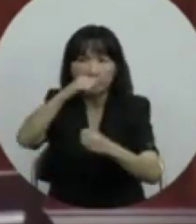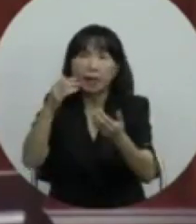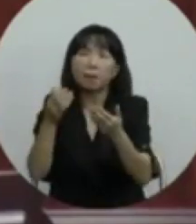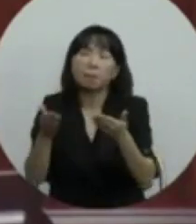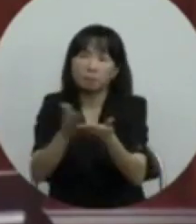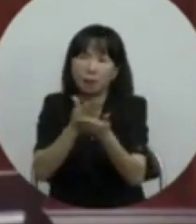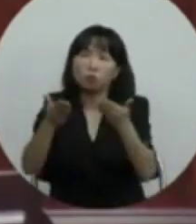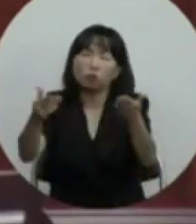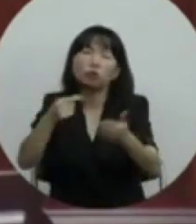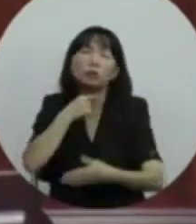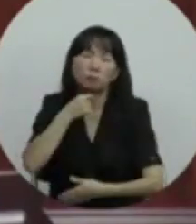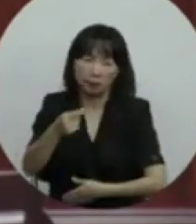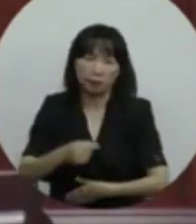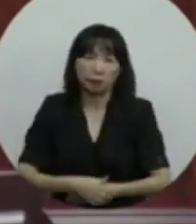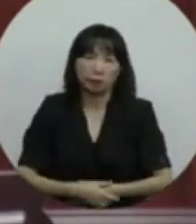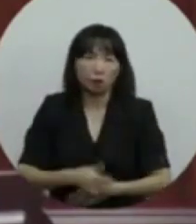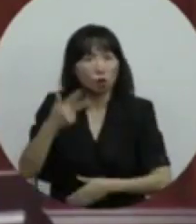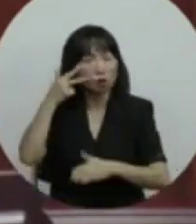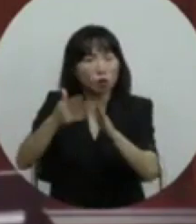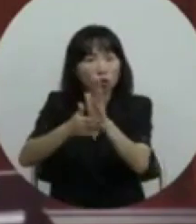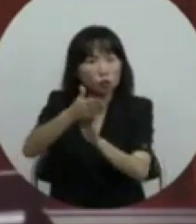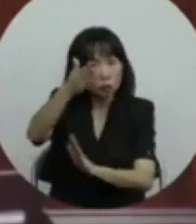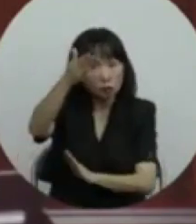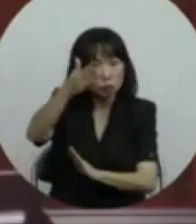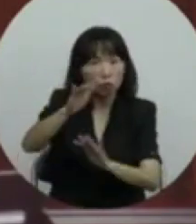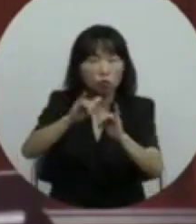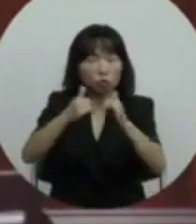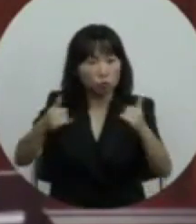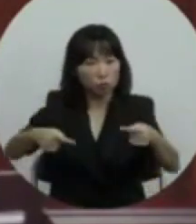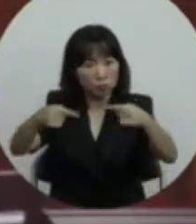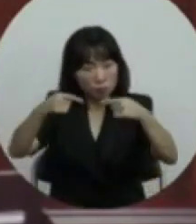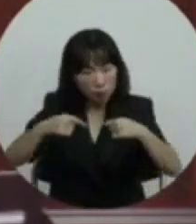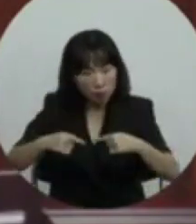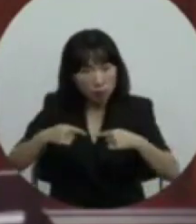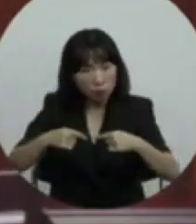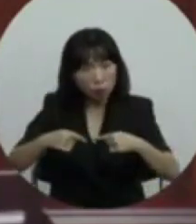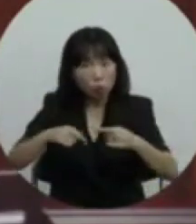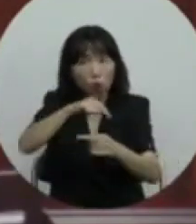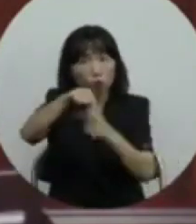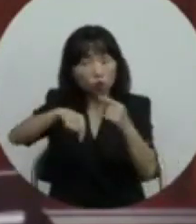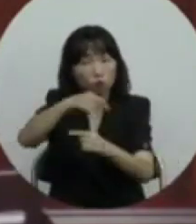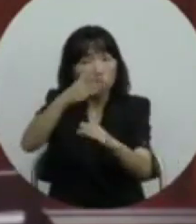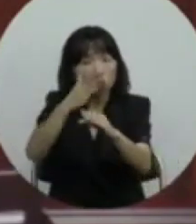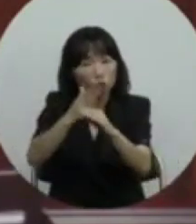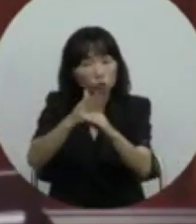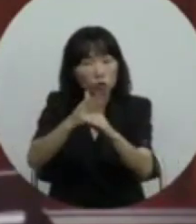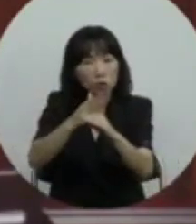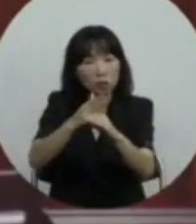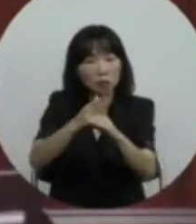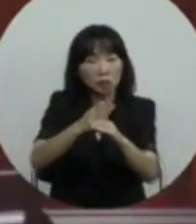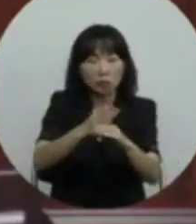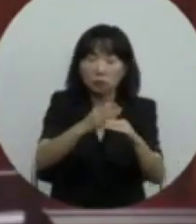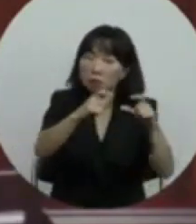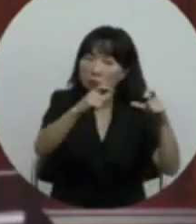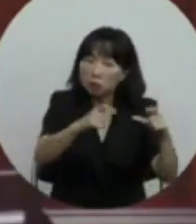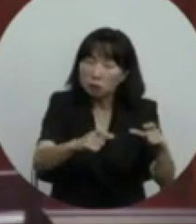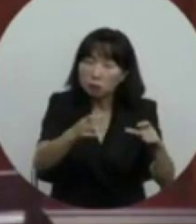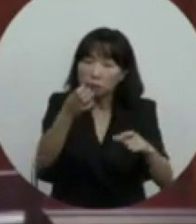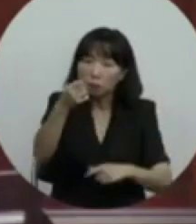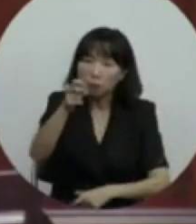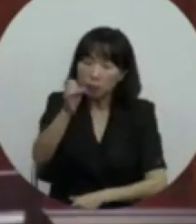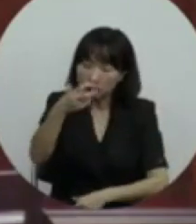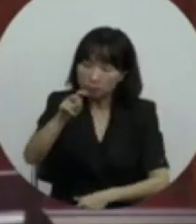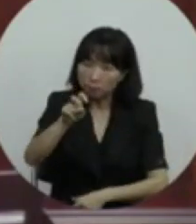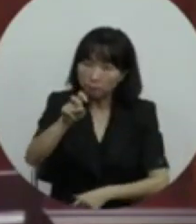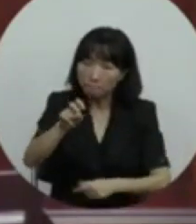바랍니다. 현재 여주시에서 주민참여 예산으로 운영되고 있는 읍면동 주민생활 편익 및 민원